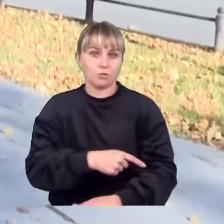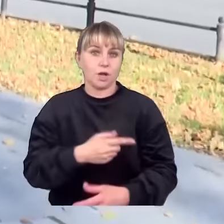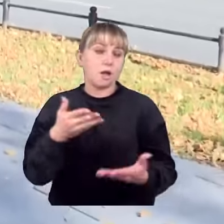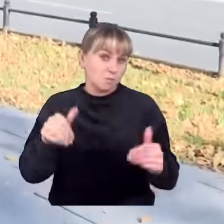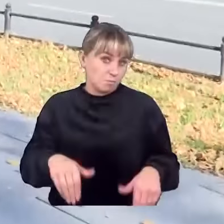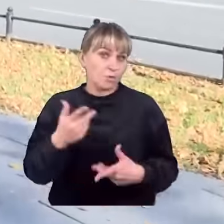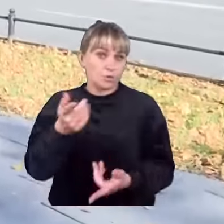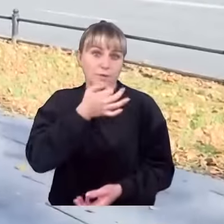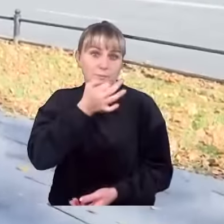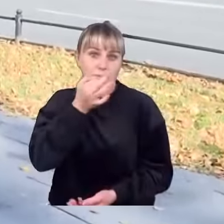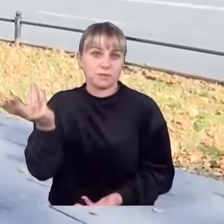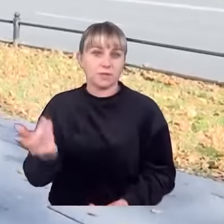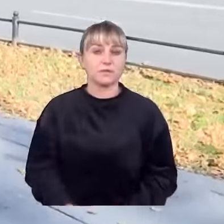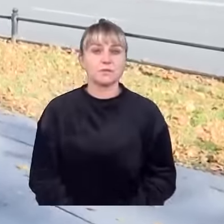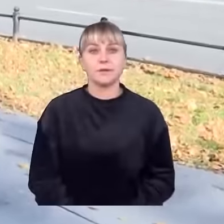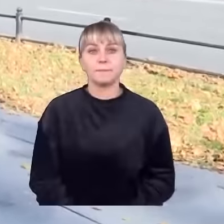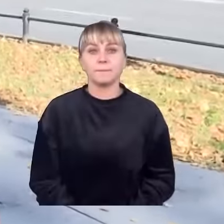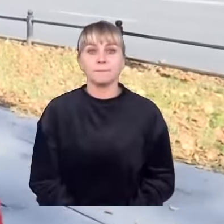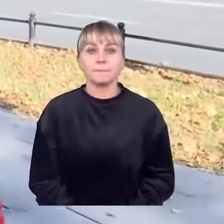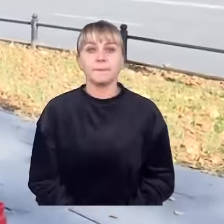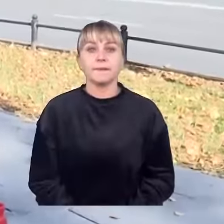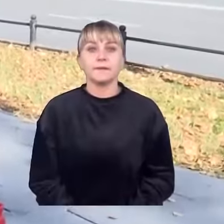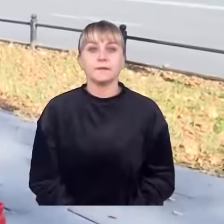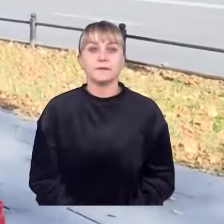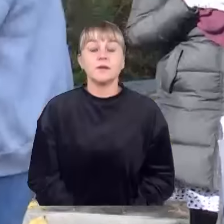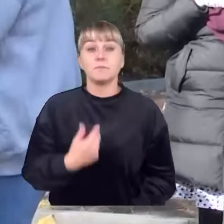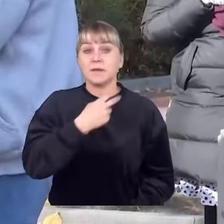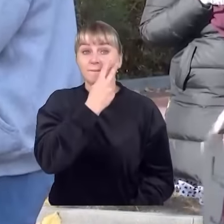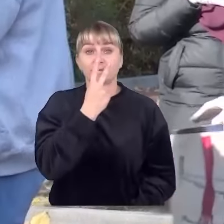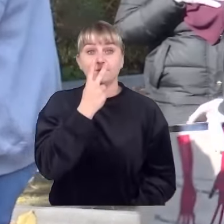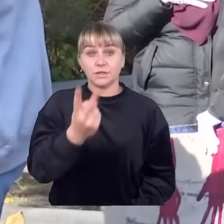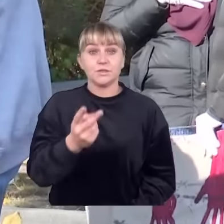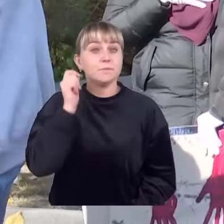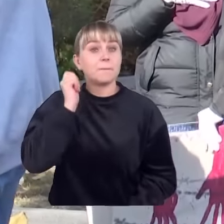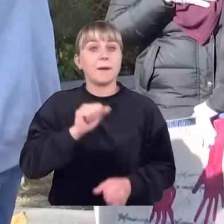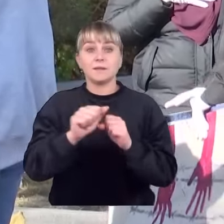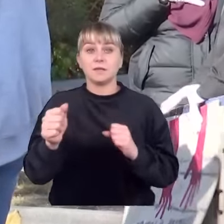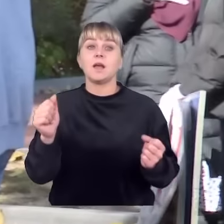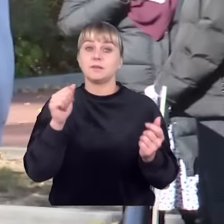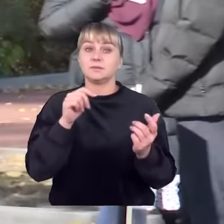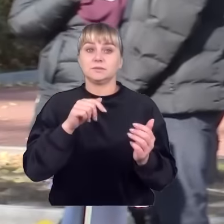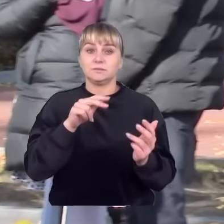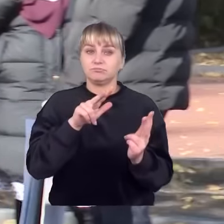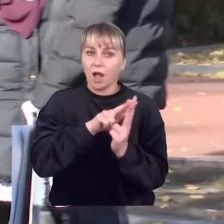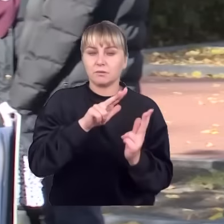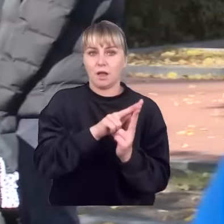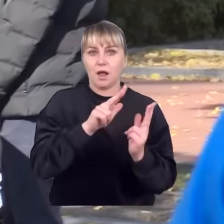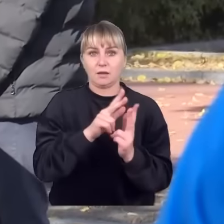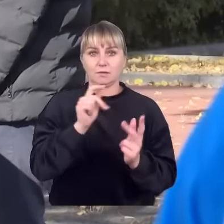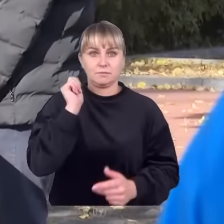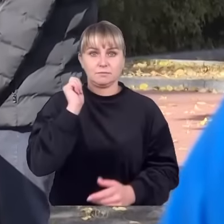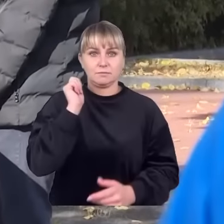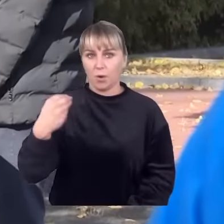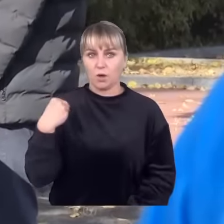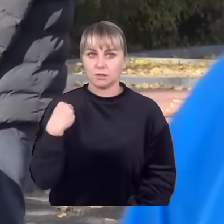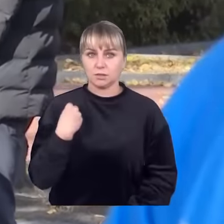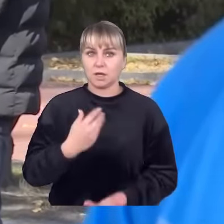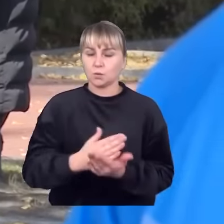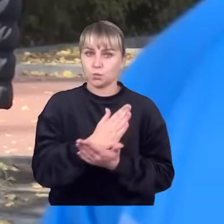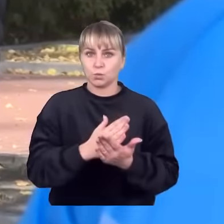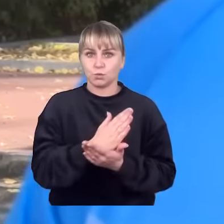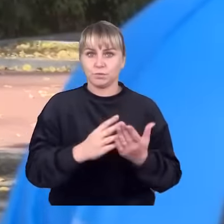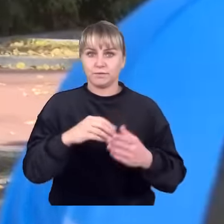źródeł. Jesteśmy zainteresowani tym jak najbardziej. Widzimy, że pani celem jest atak na polski mundur. Nie, to pan to tak interpretuje.